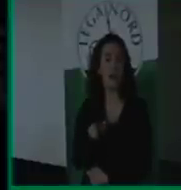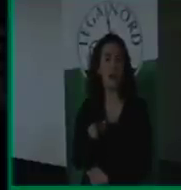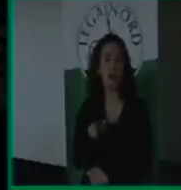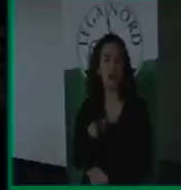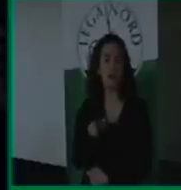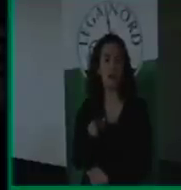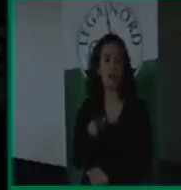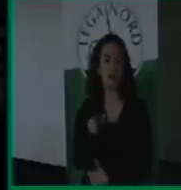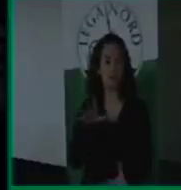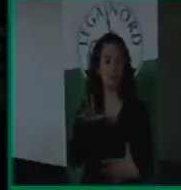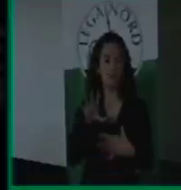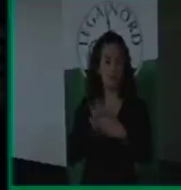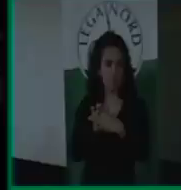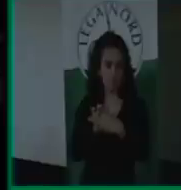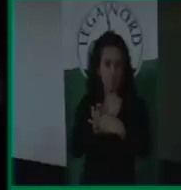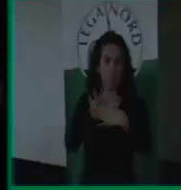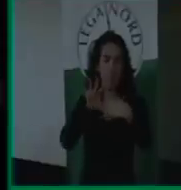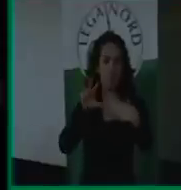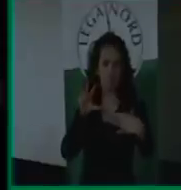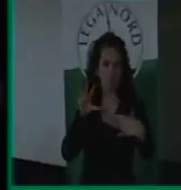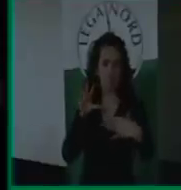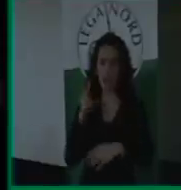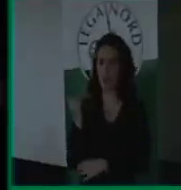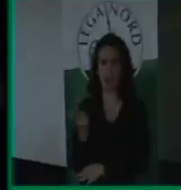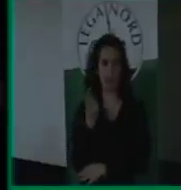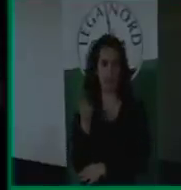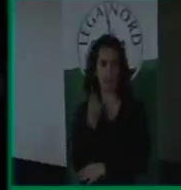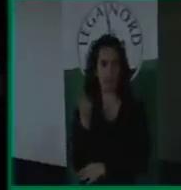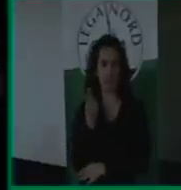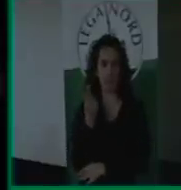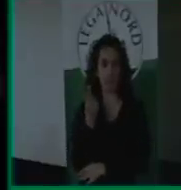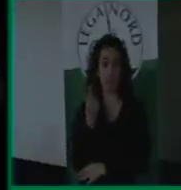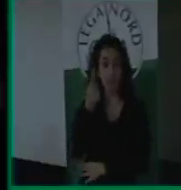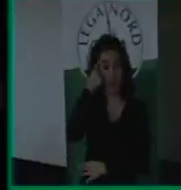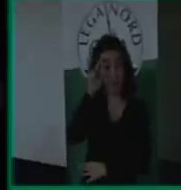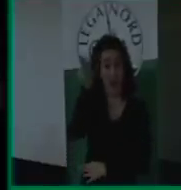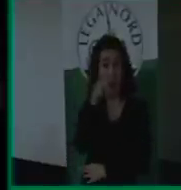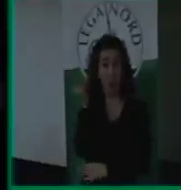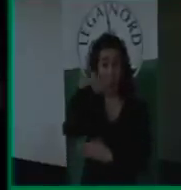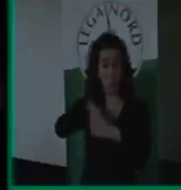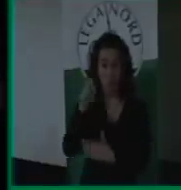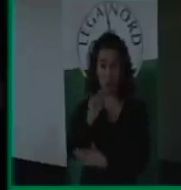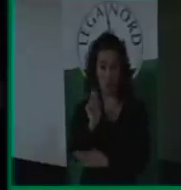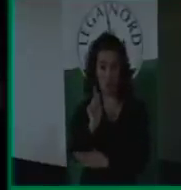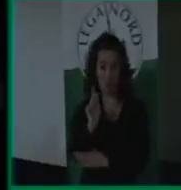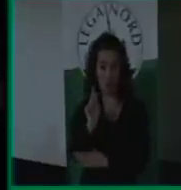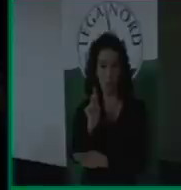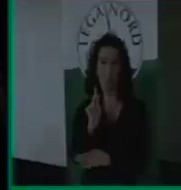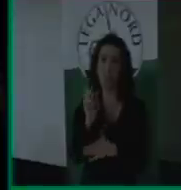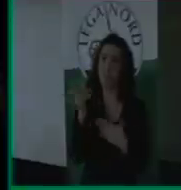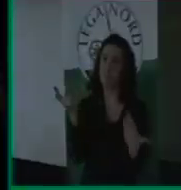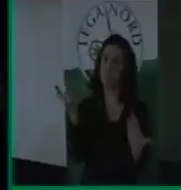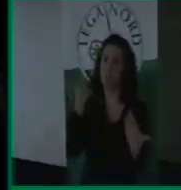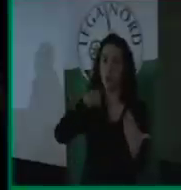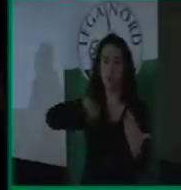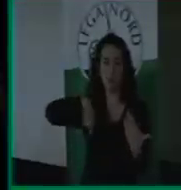all'Italia non far parte dell'Euro oggi se non facessimo parte dell'Euro Avremmo una